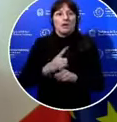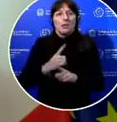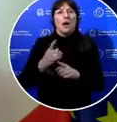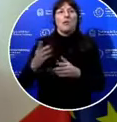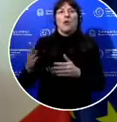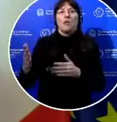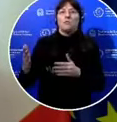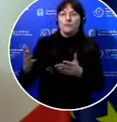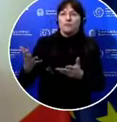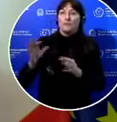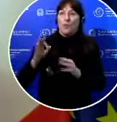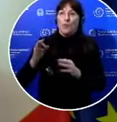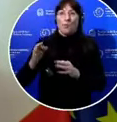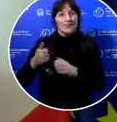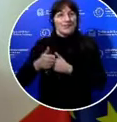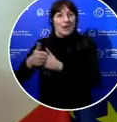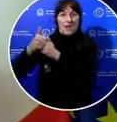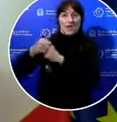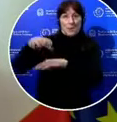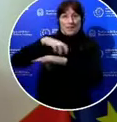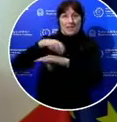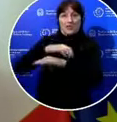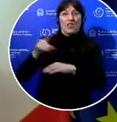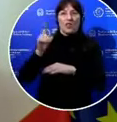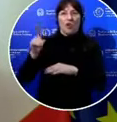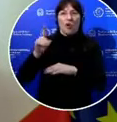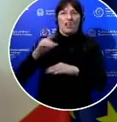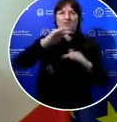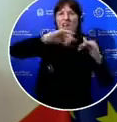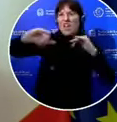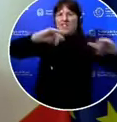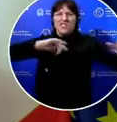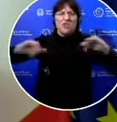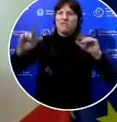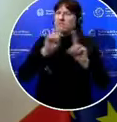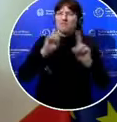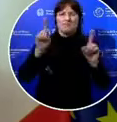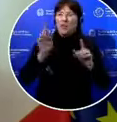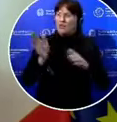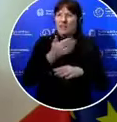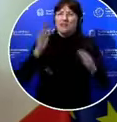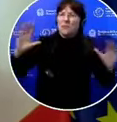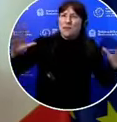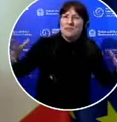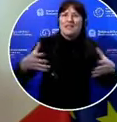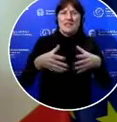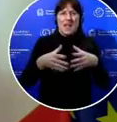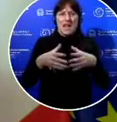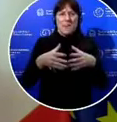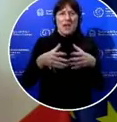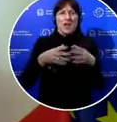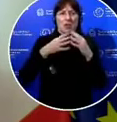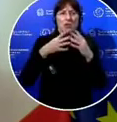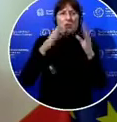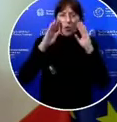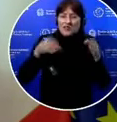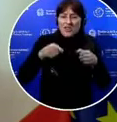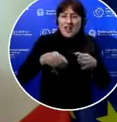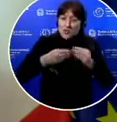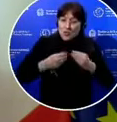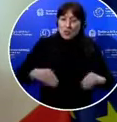l'invito del ministro Dadone ad evitare divisioni, concentrandoci sui mezzi che abbiamo a disposizione